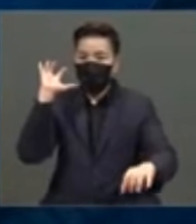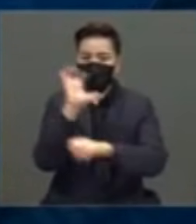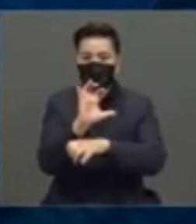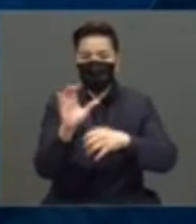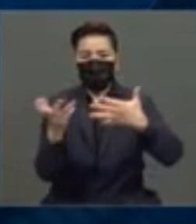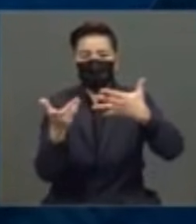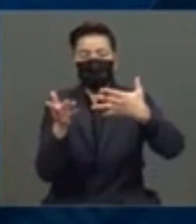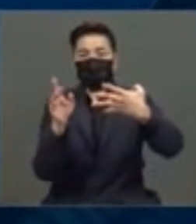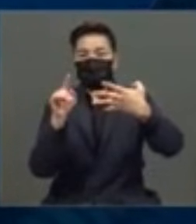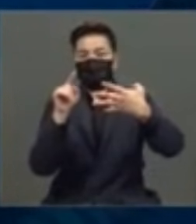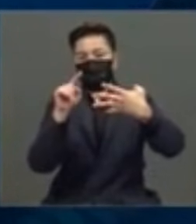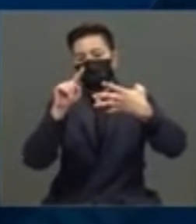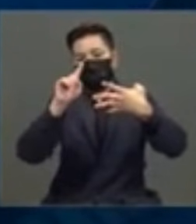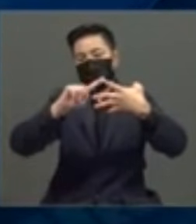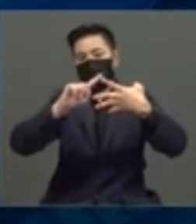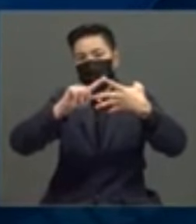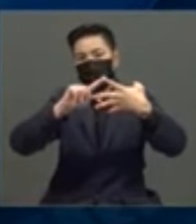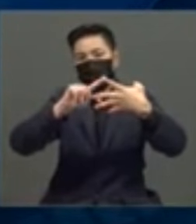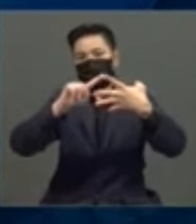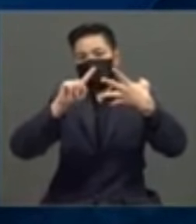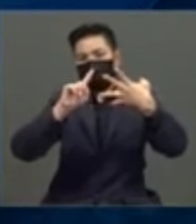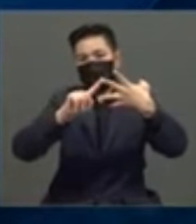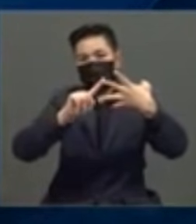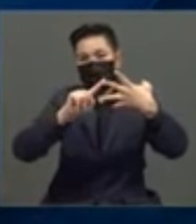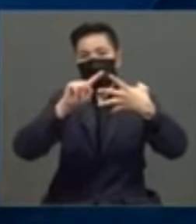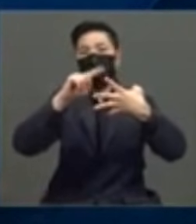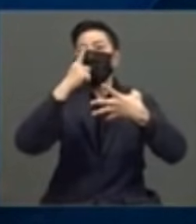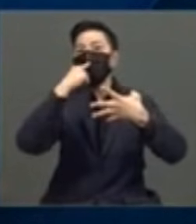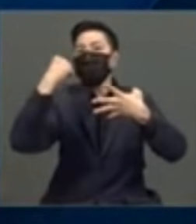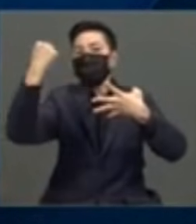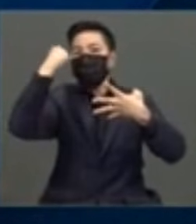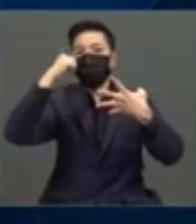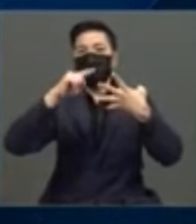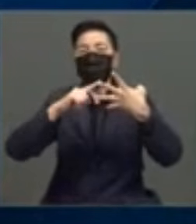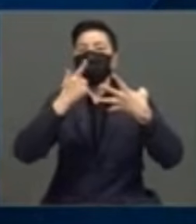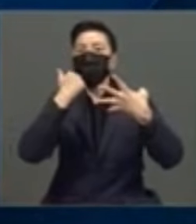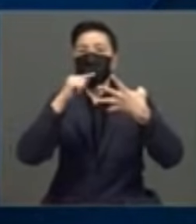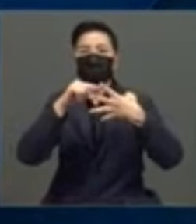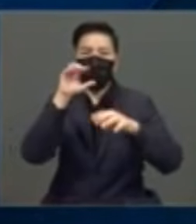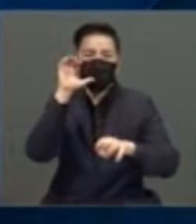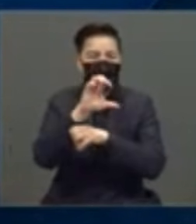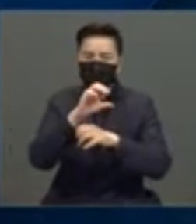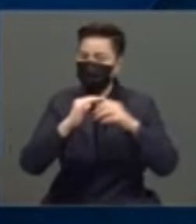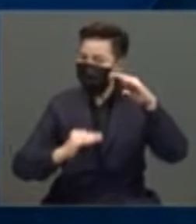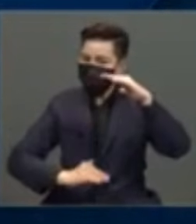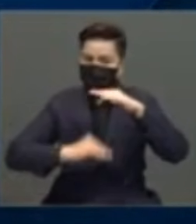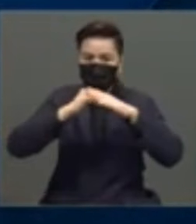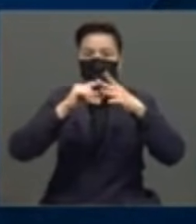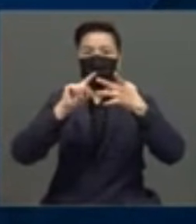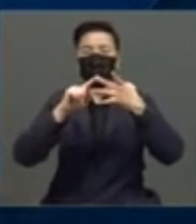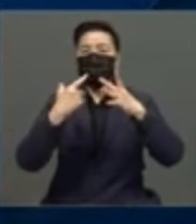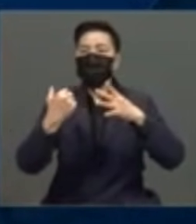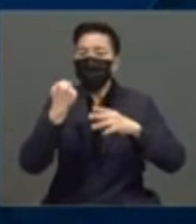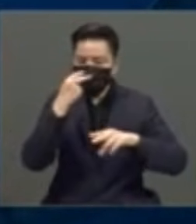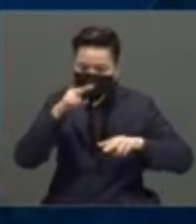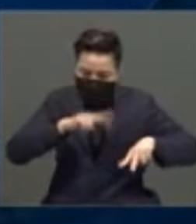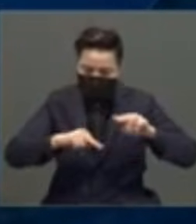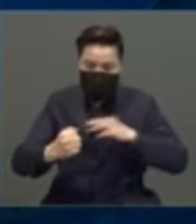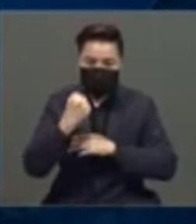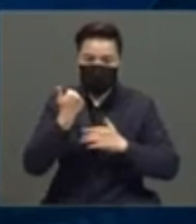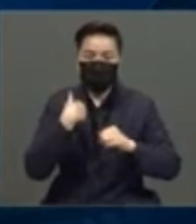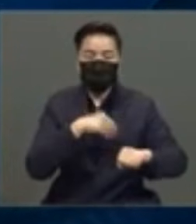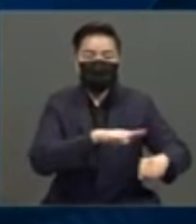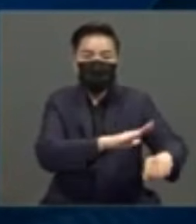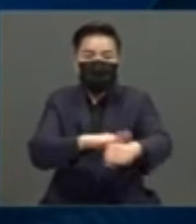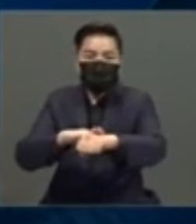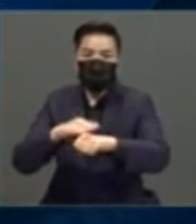สูงสุดและพื้นที่ควบคุมเข้มงวดนะครับซึ่งในรายละเอียดของจังหวัดต่างๆเหล่านี้สิ่งที่จะ